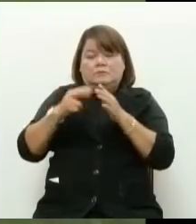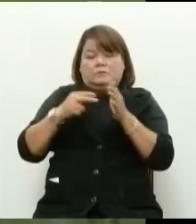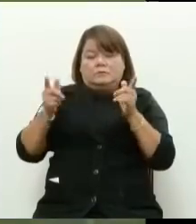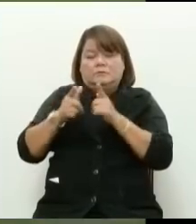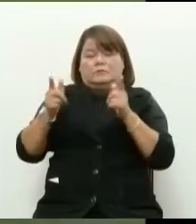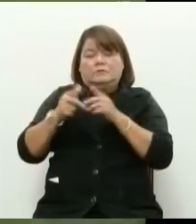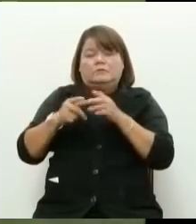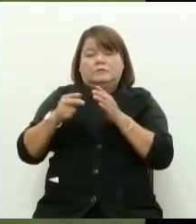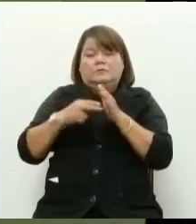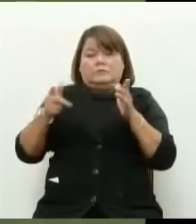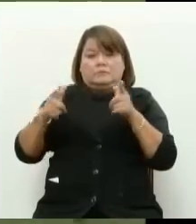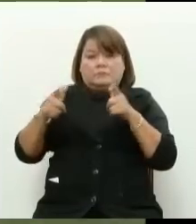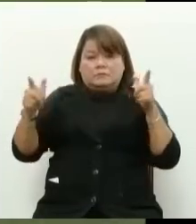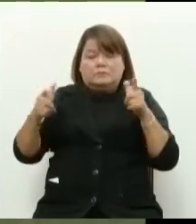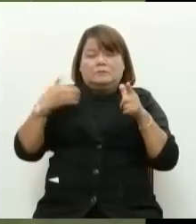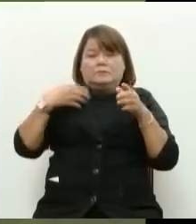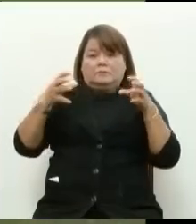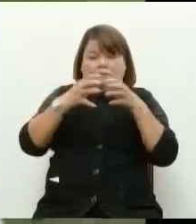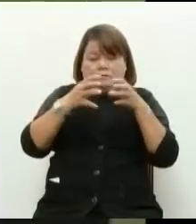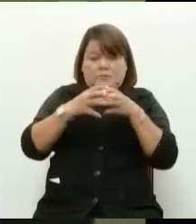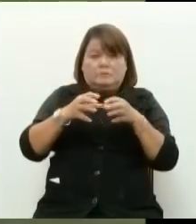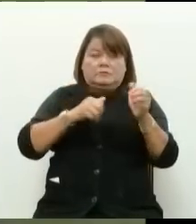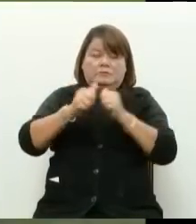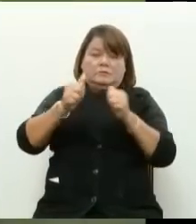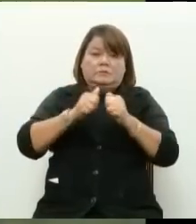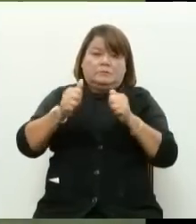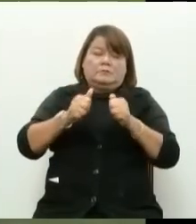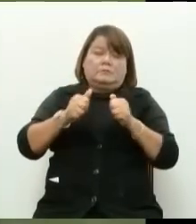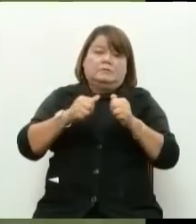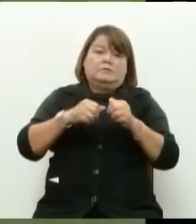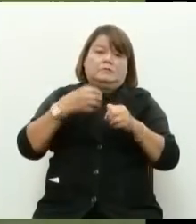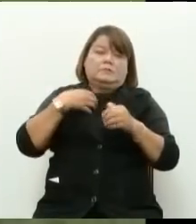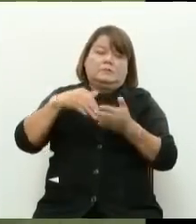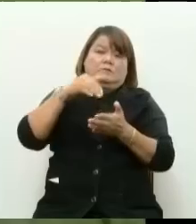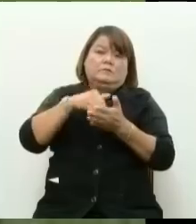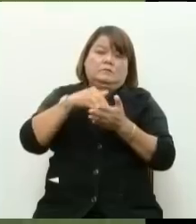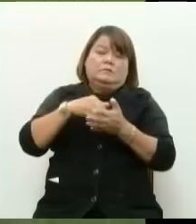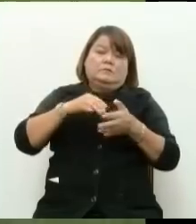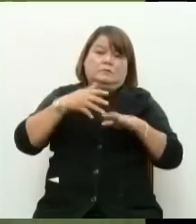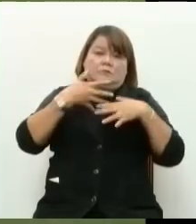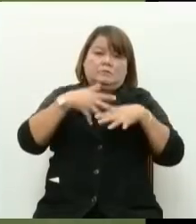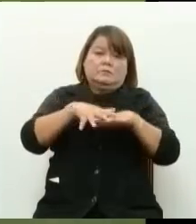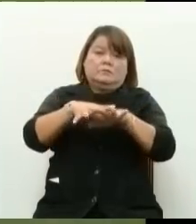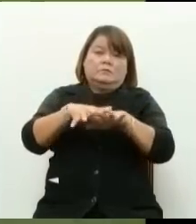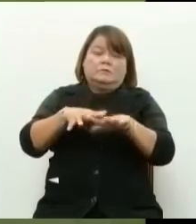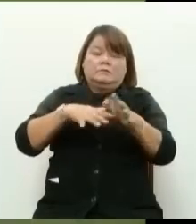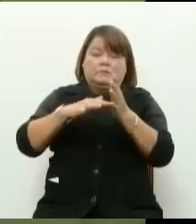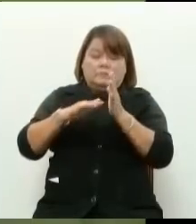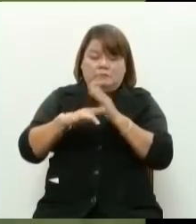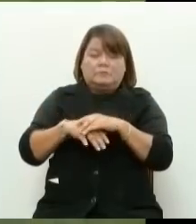ทีม 3. จัดการแข่งขันในระดับศูนย์เครือข่ายเพื่อคัดเลือกตัวแทนของศูนย์เครือข่ายการศึกษ